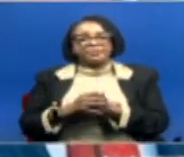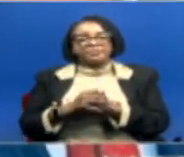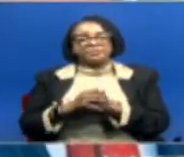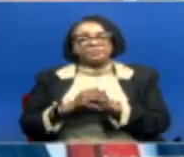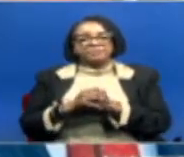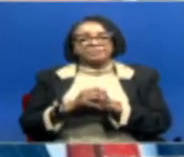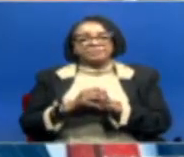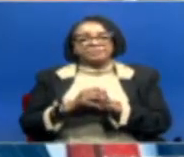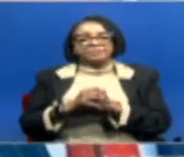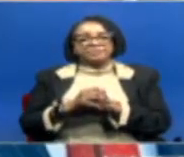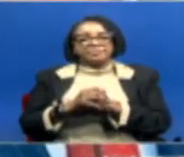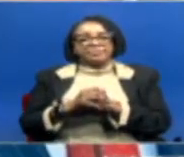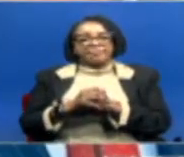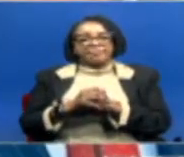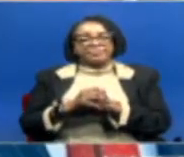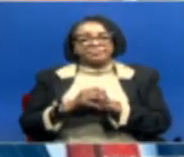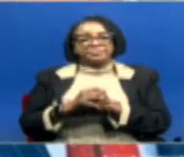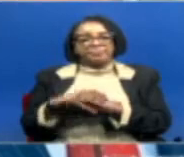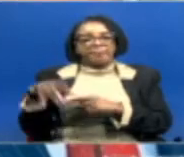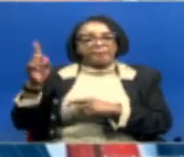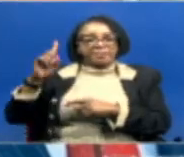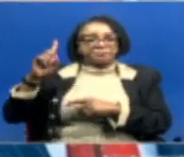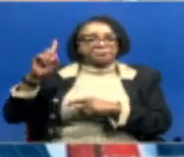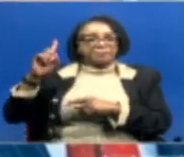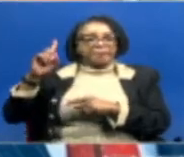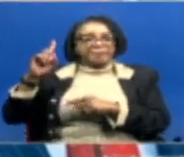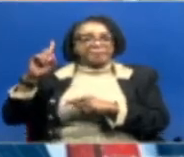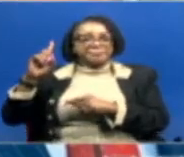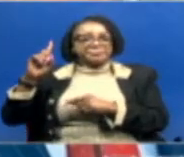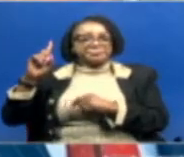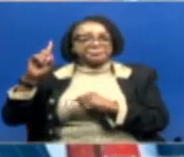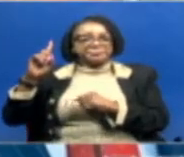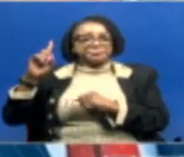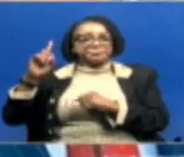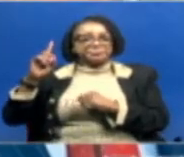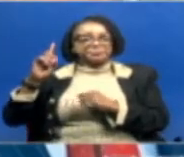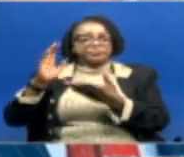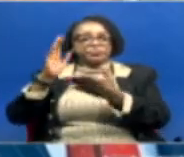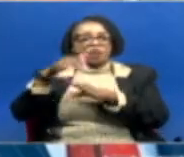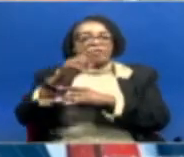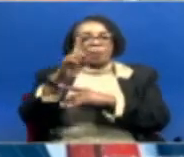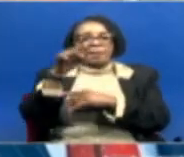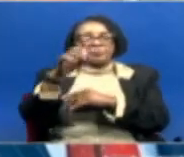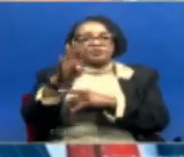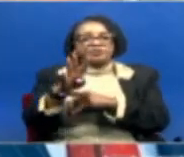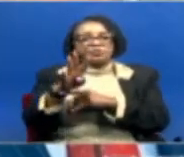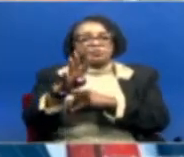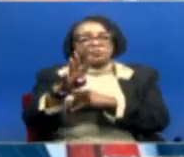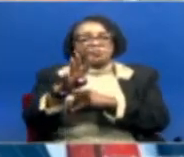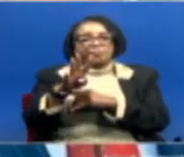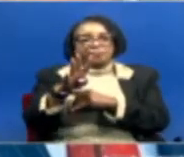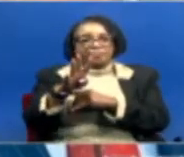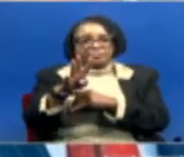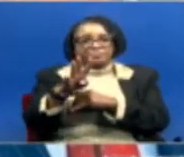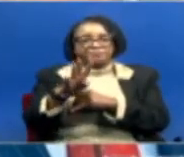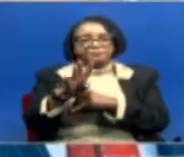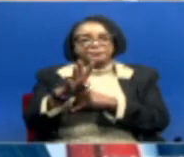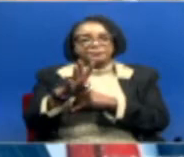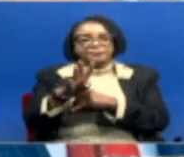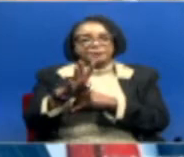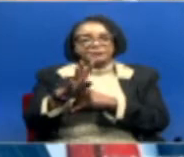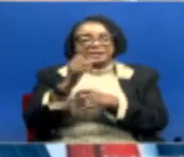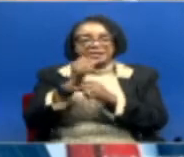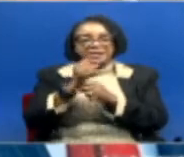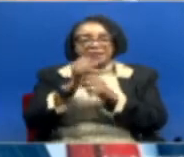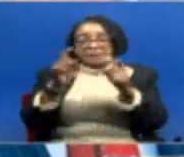kamba wanafunzi zaidi ya wanafunzi milioni 1.4 wal ama wanda mtihani